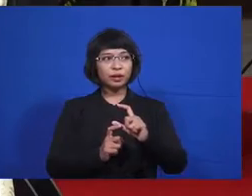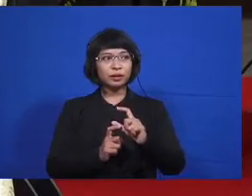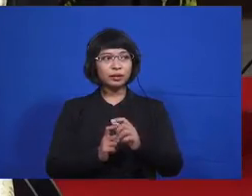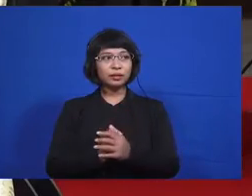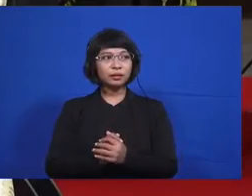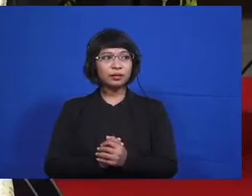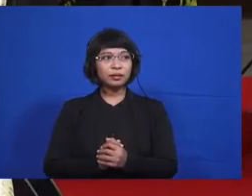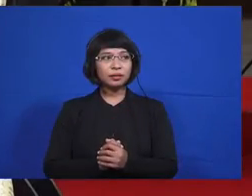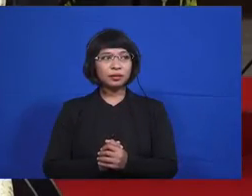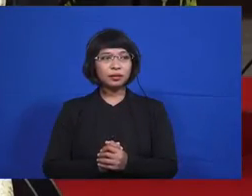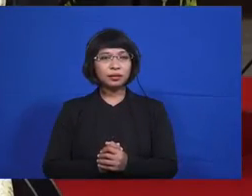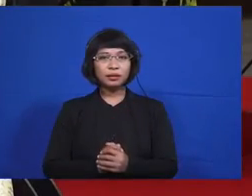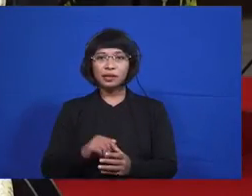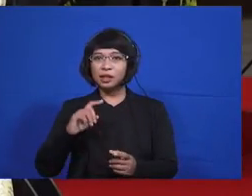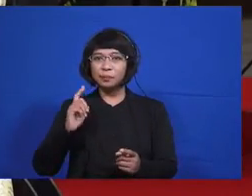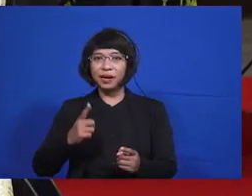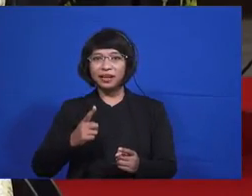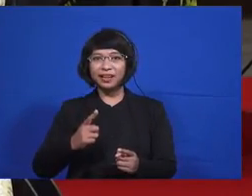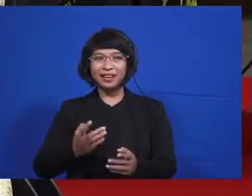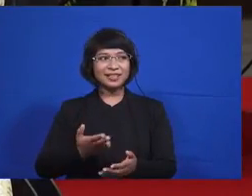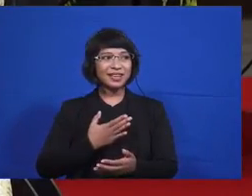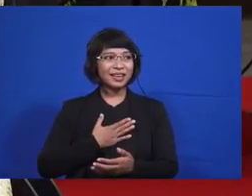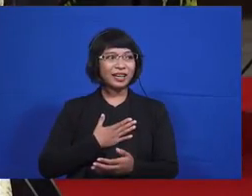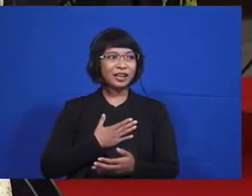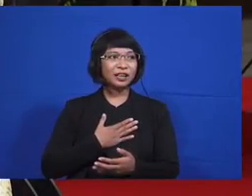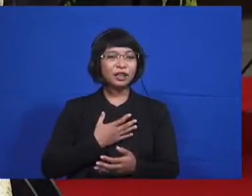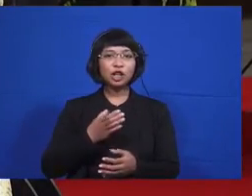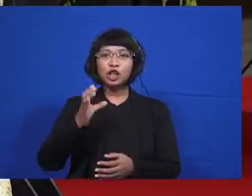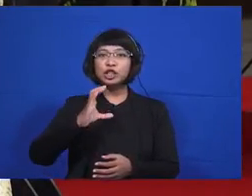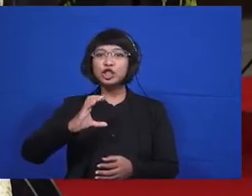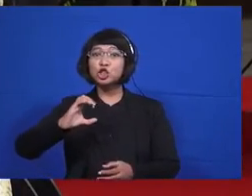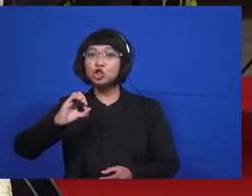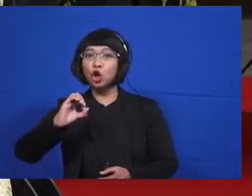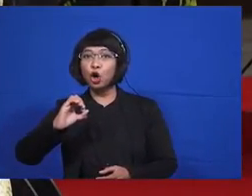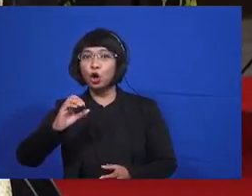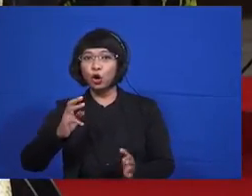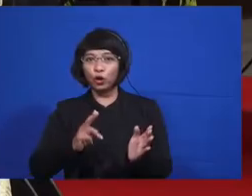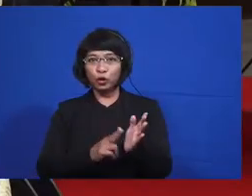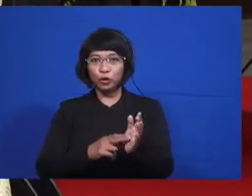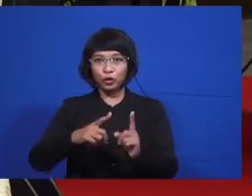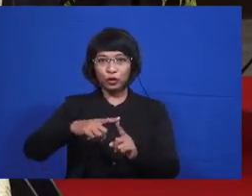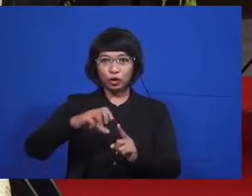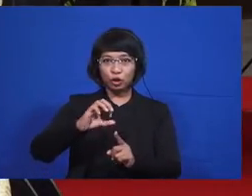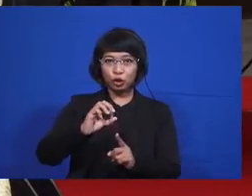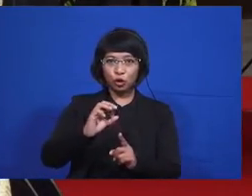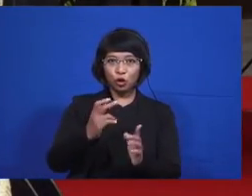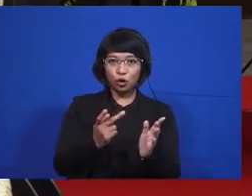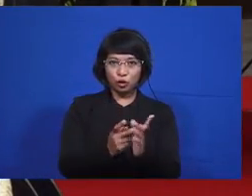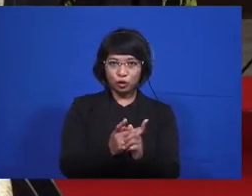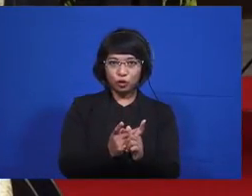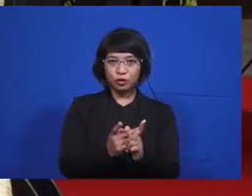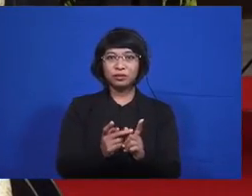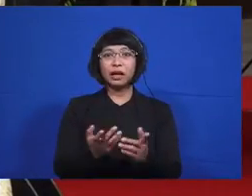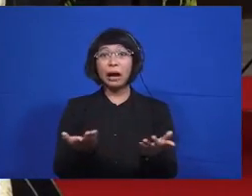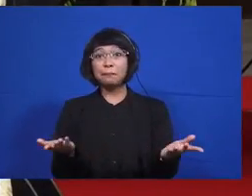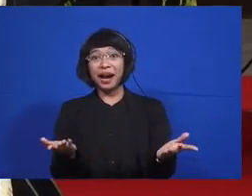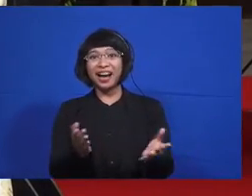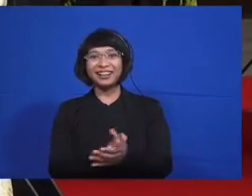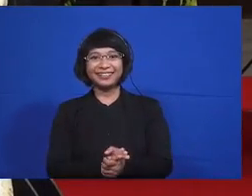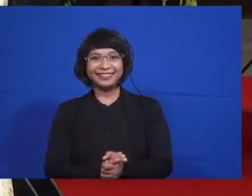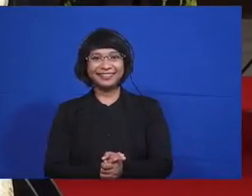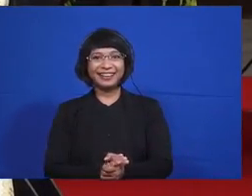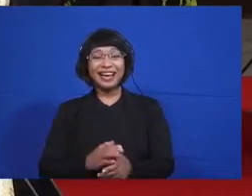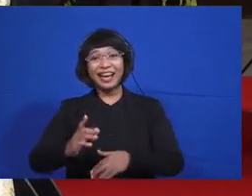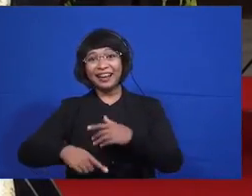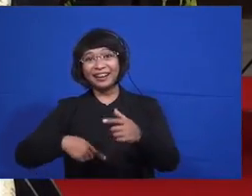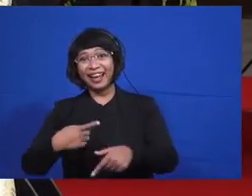Misalnya apa, Bu? Konkretnya ya ketika nanti katakan dipasrahi tugas apapun, SK apapun begitu ya,